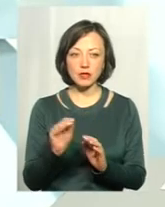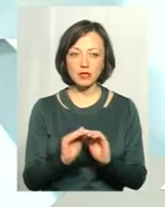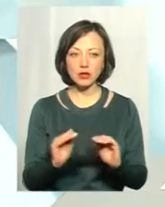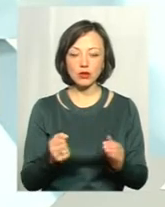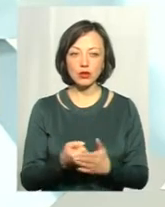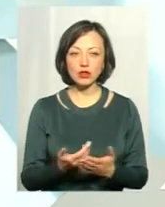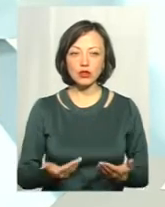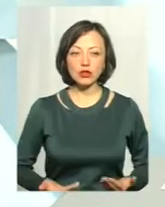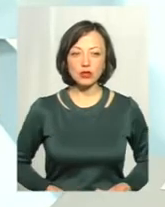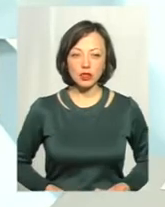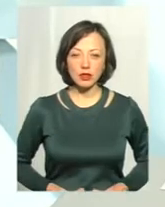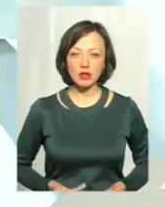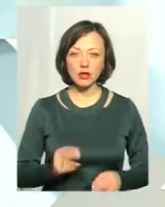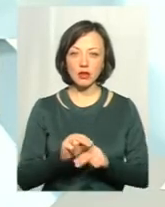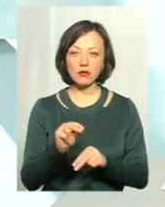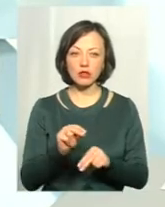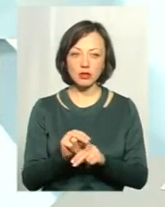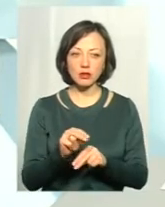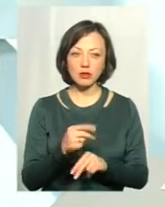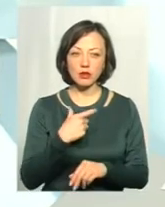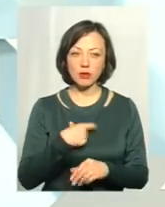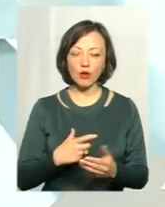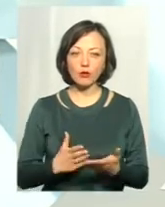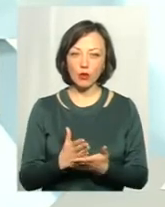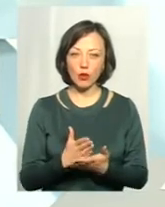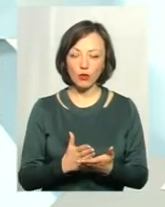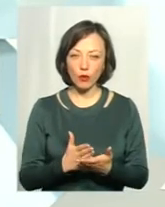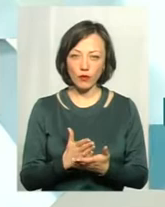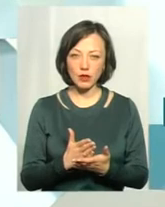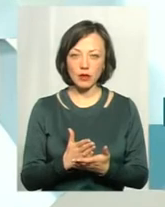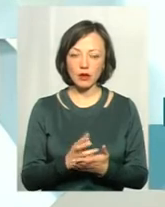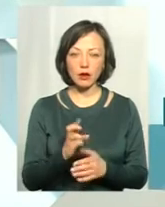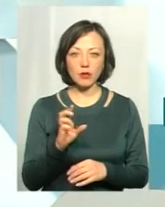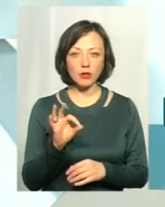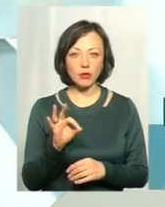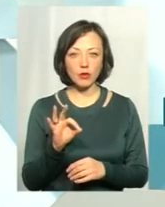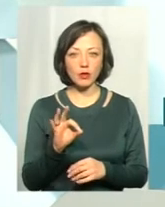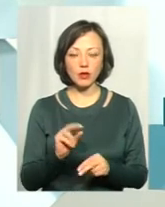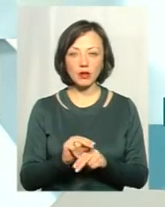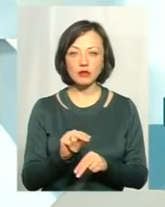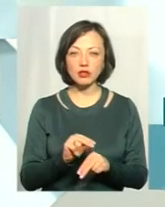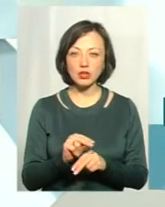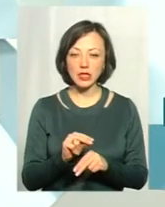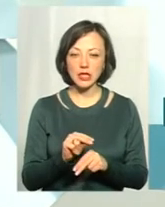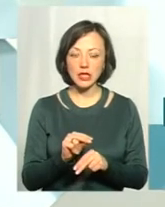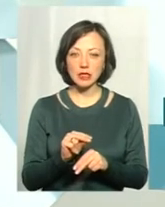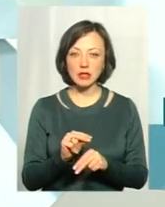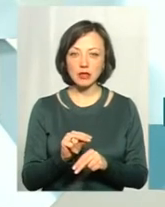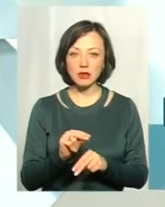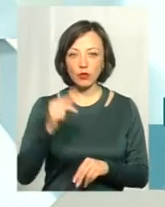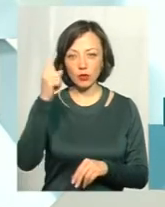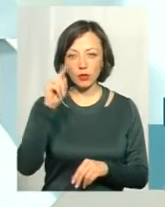життя, навчити їх себе самообслуговувати, бо навчити їх і